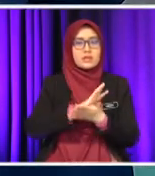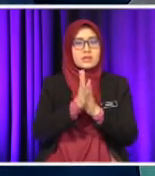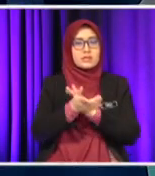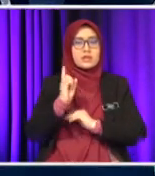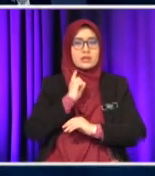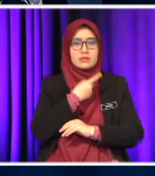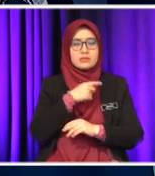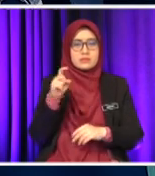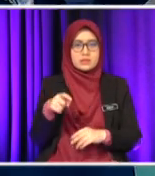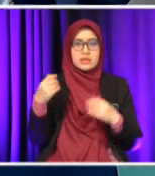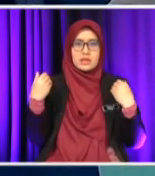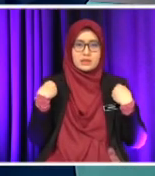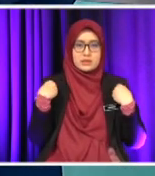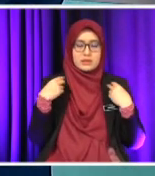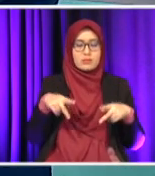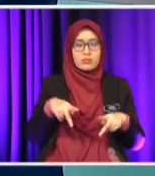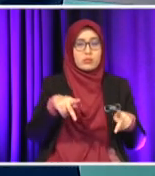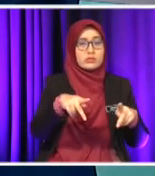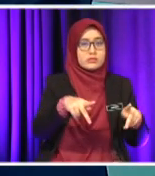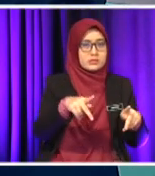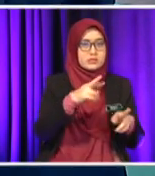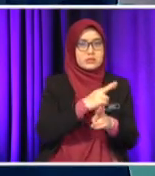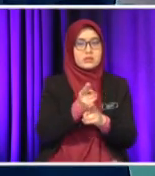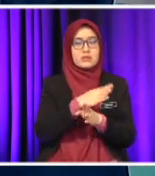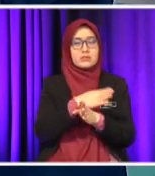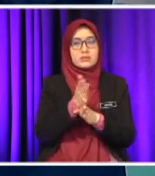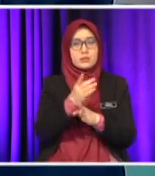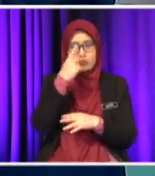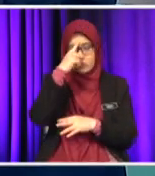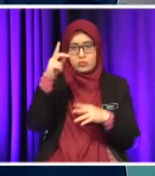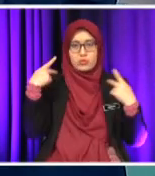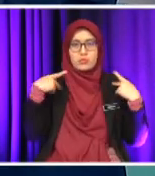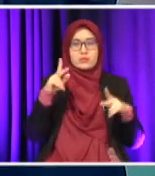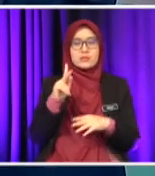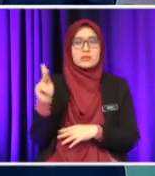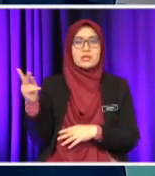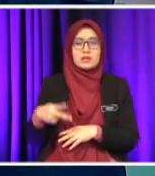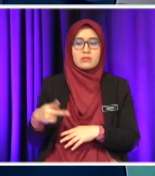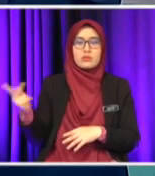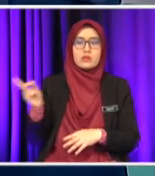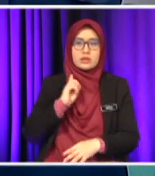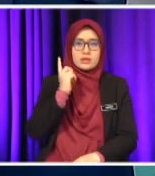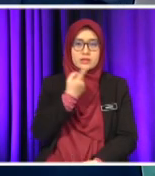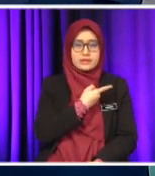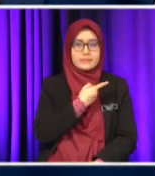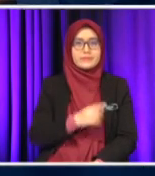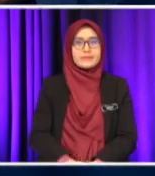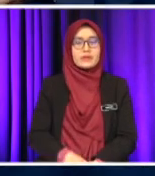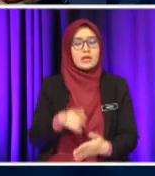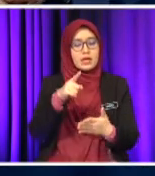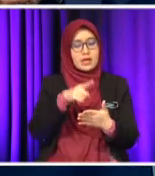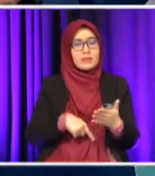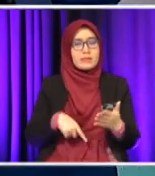proses dari bentuk supaya kita dapat memasakkan produk kita Oke macam mana dari bentuk tuh apa peranannya